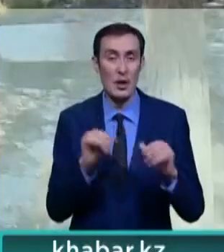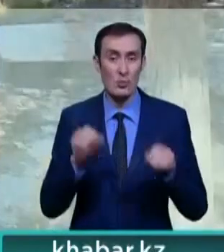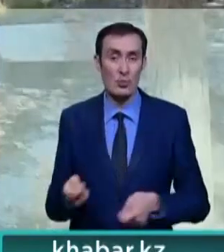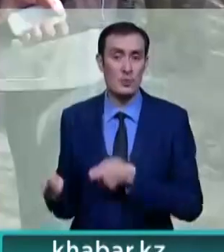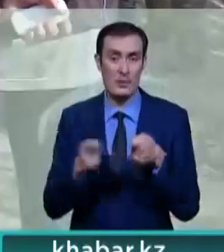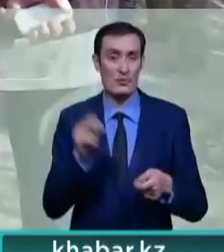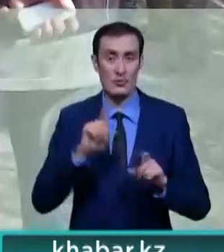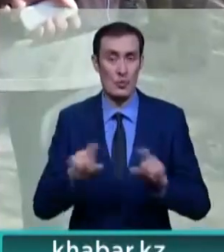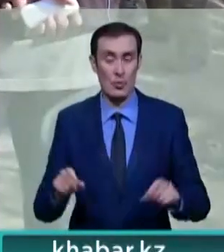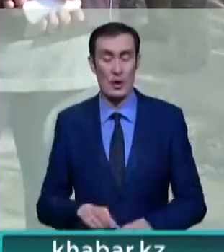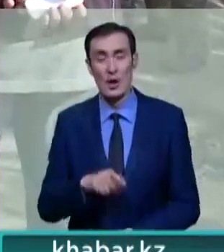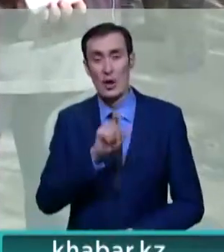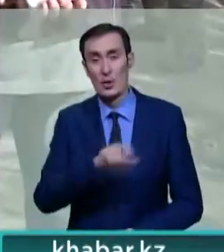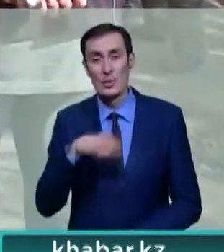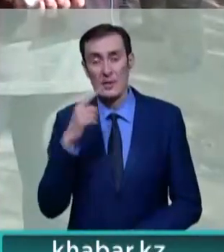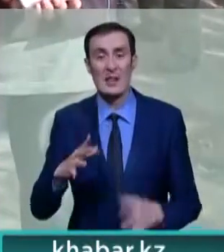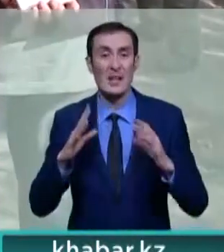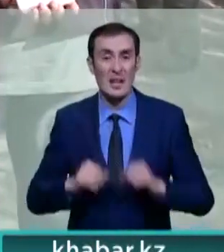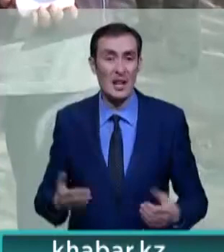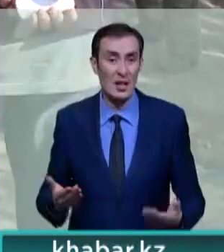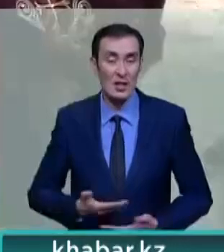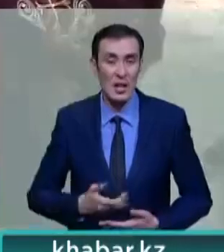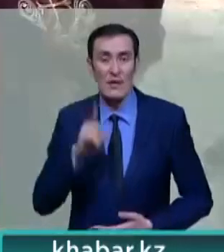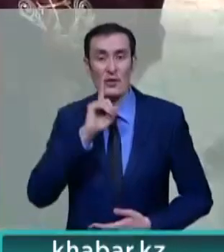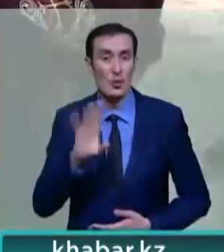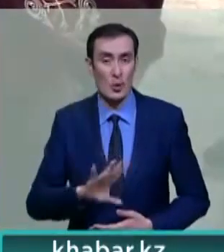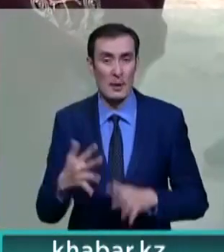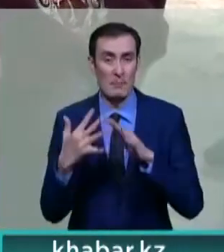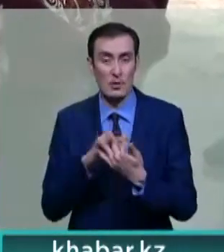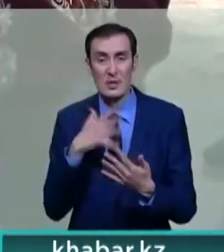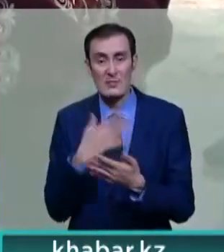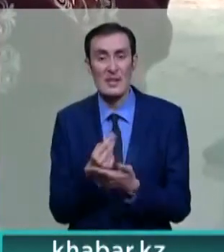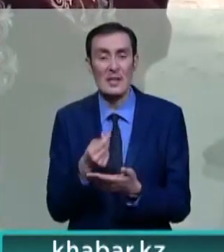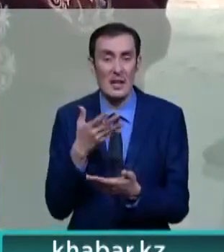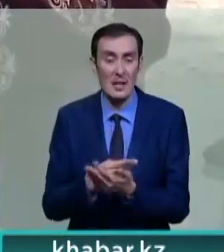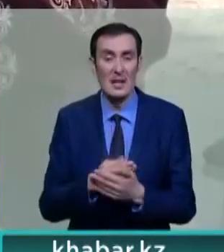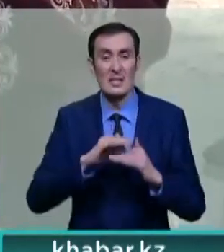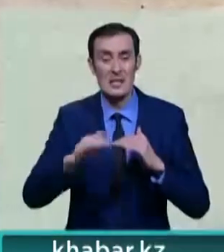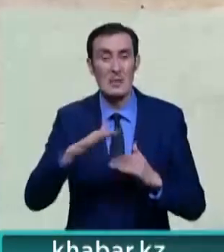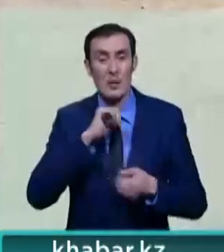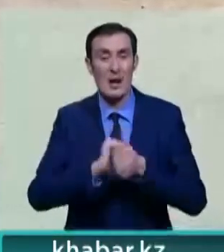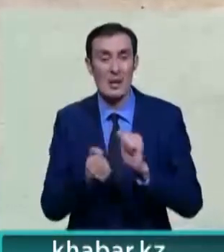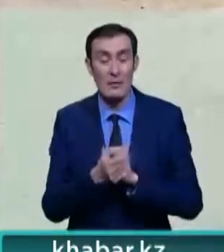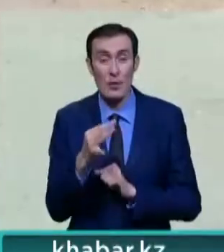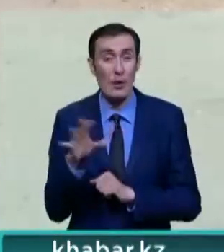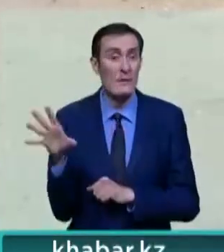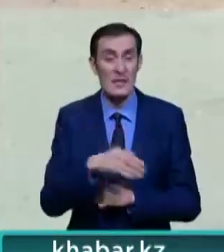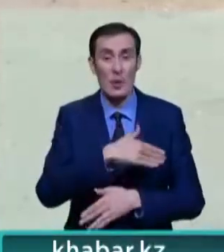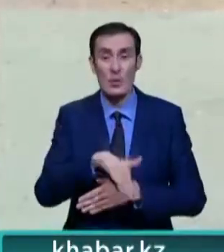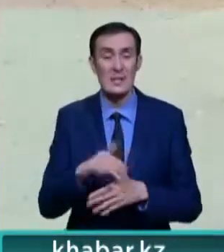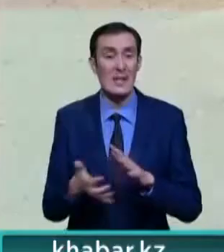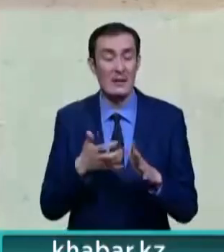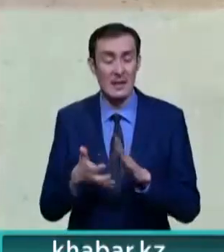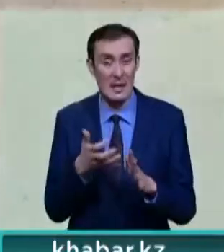школу. Люди говорят, надоело жить в необустроенном поселке. За свои деньги засыпали немало гравия, но на все переулки его